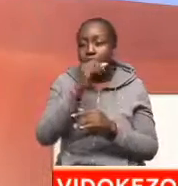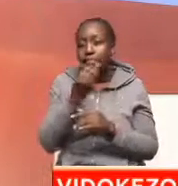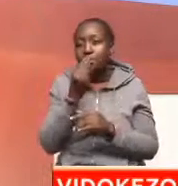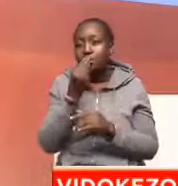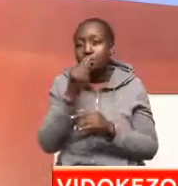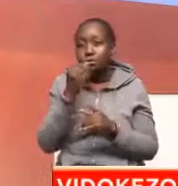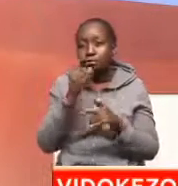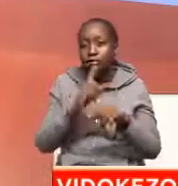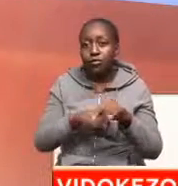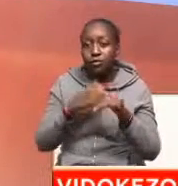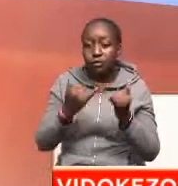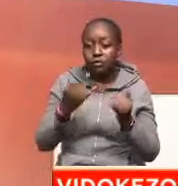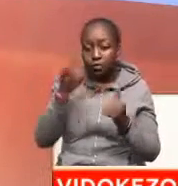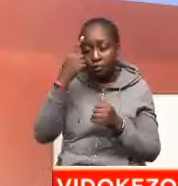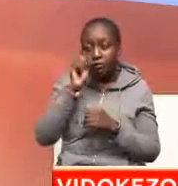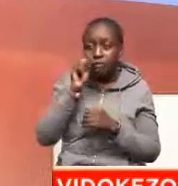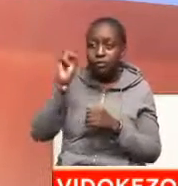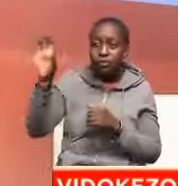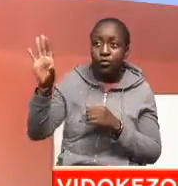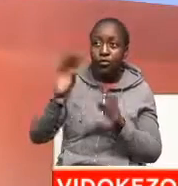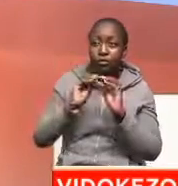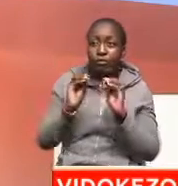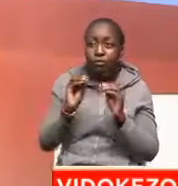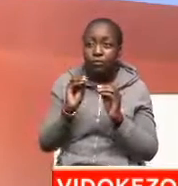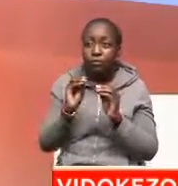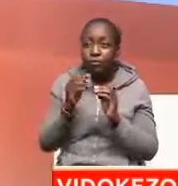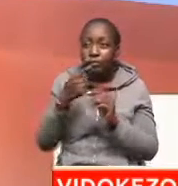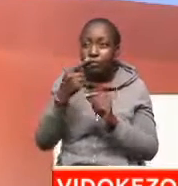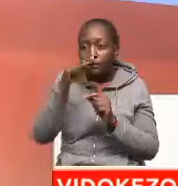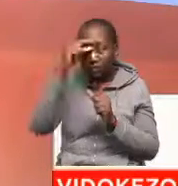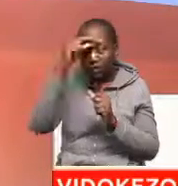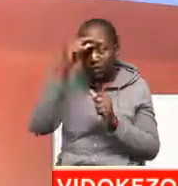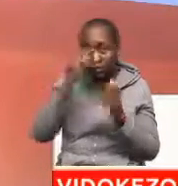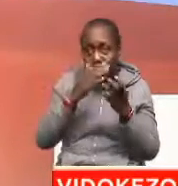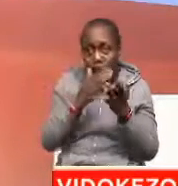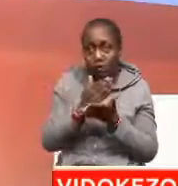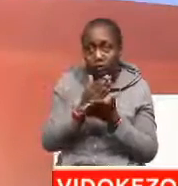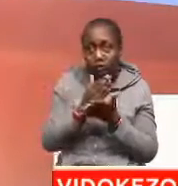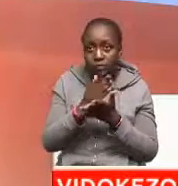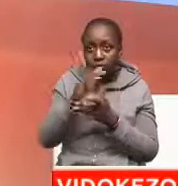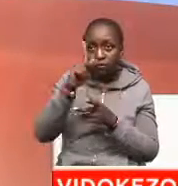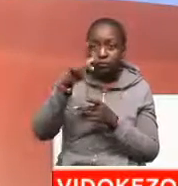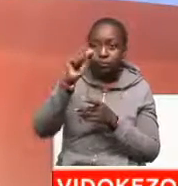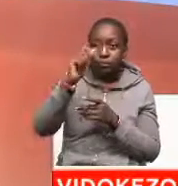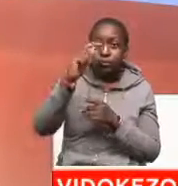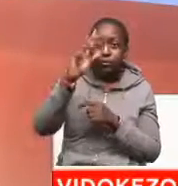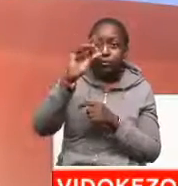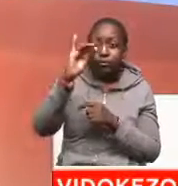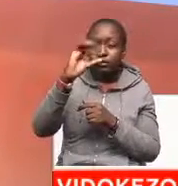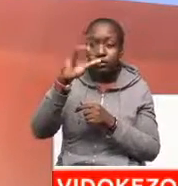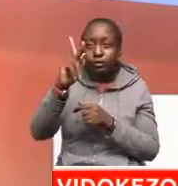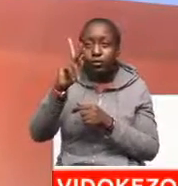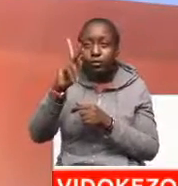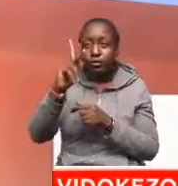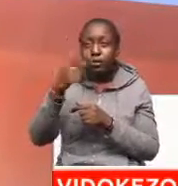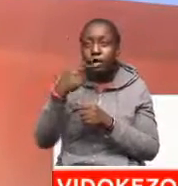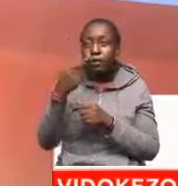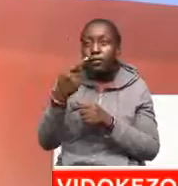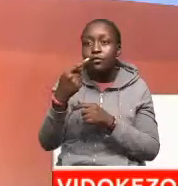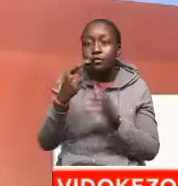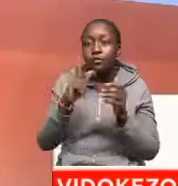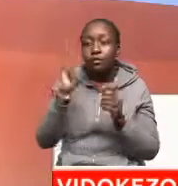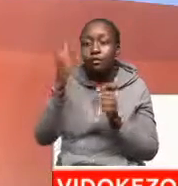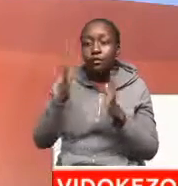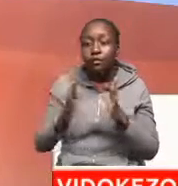corona. Na vile vile kiongozi huyo pia amehimiza serikali kupitia gavana wa Benki Kuu nchini Patrick Njoroge kuhakikisha kuwa Wakenya